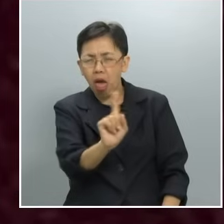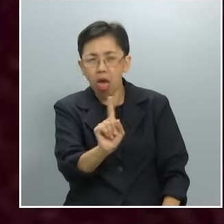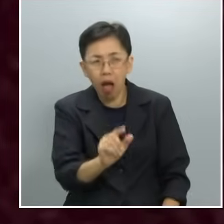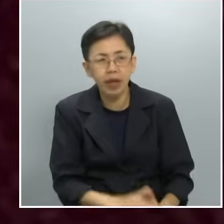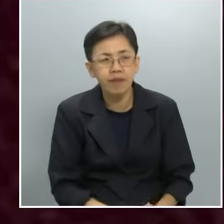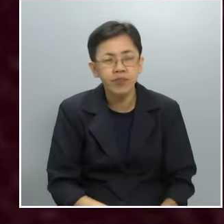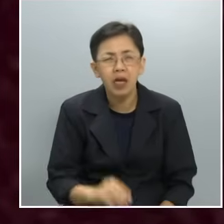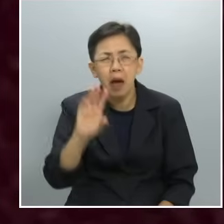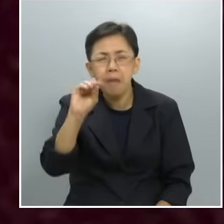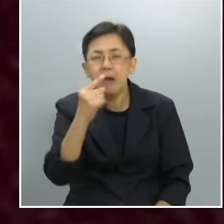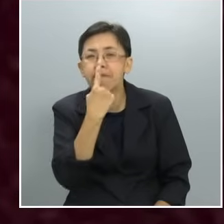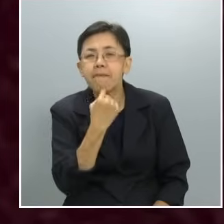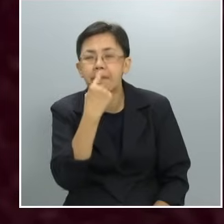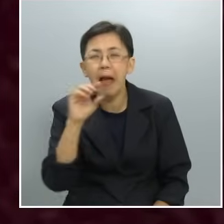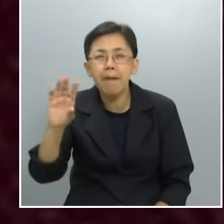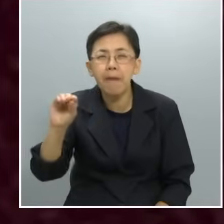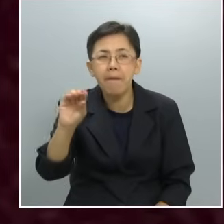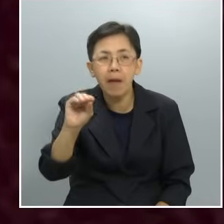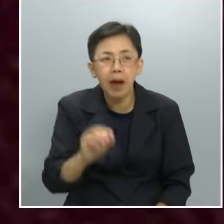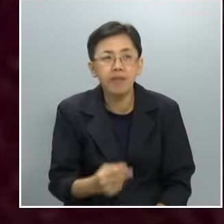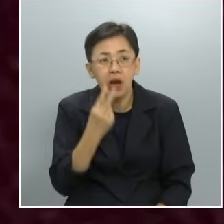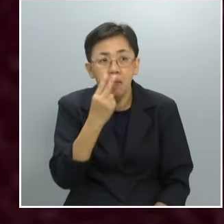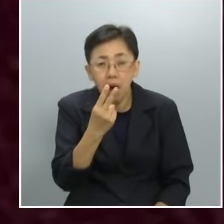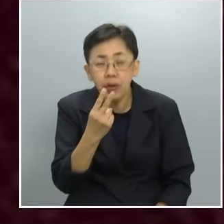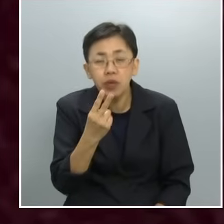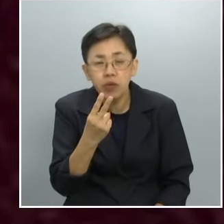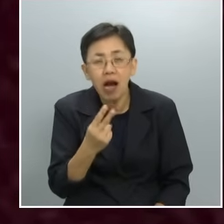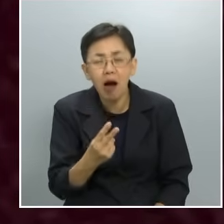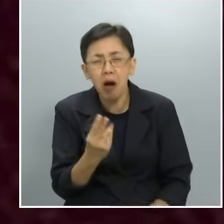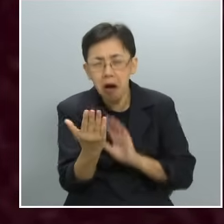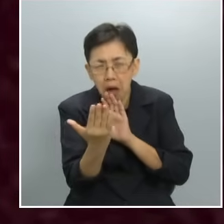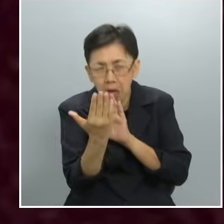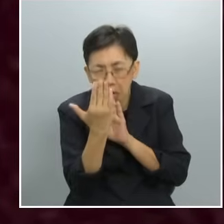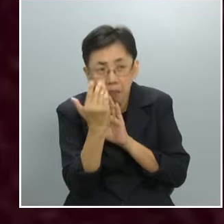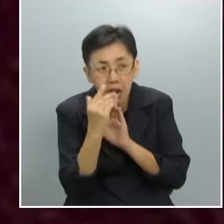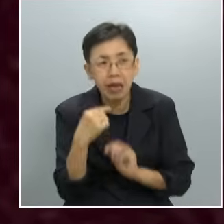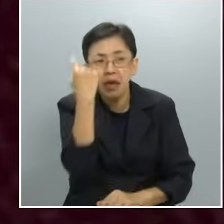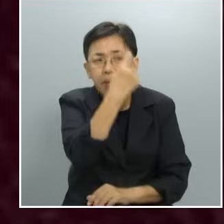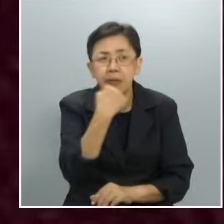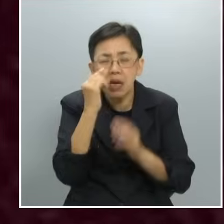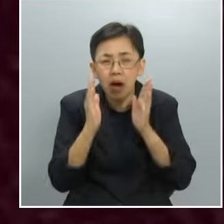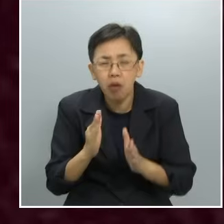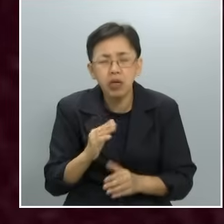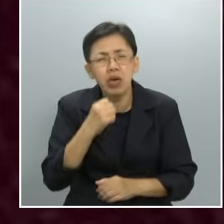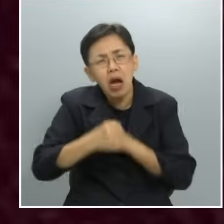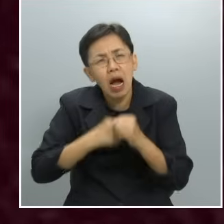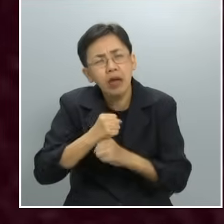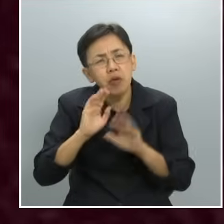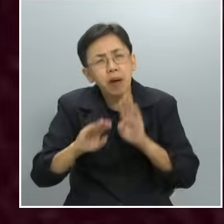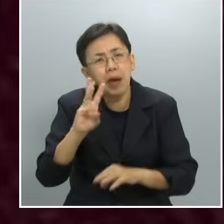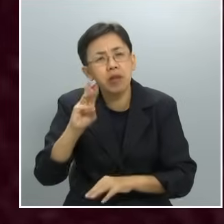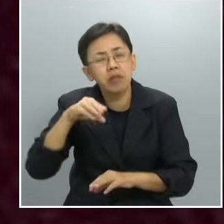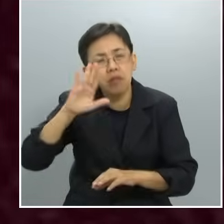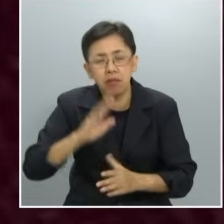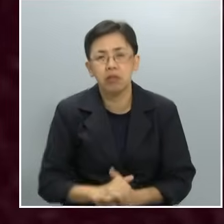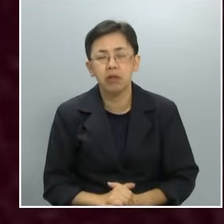นลูกไฟสีแดงแล้วพอเข้าไปดูใกล้ๆเนี่ยจะเห็นเหมือนหน้าคนค่ะอายุประมาณ60กว่